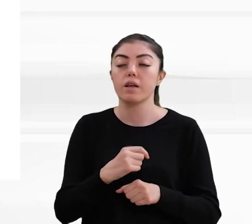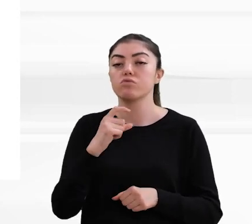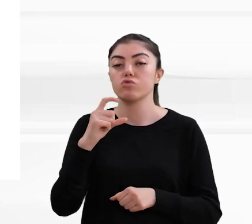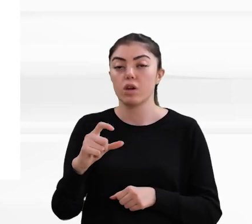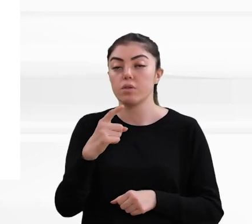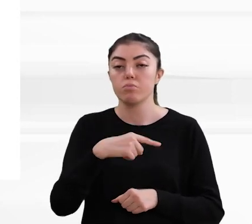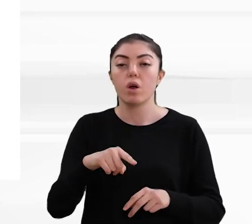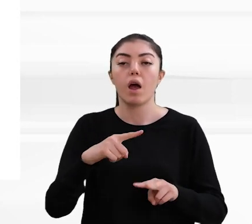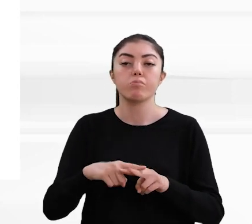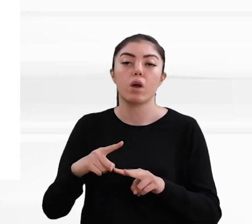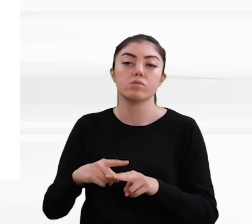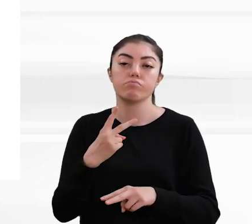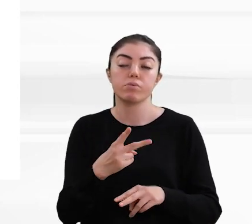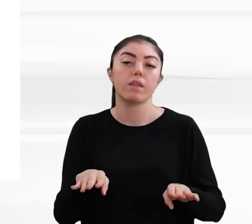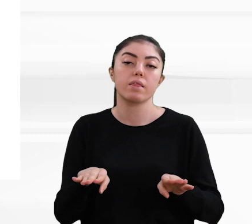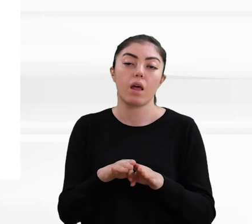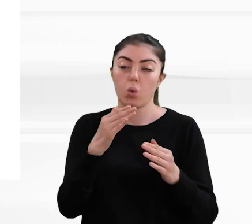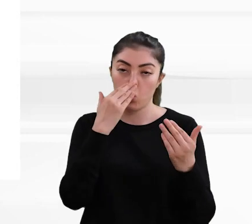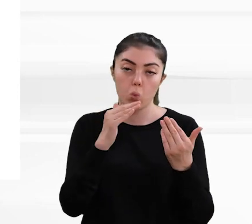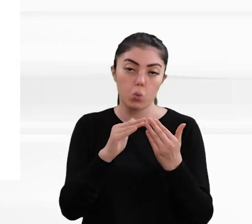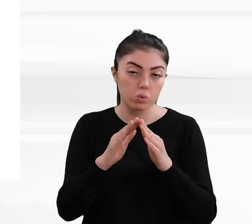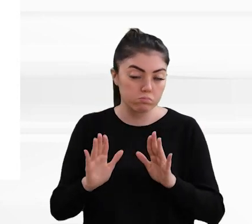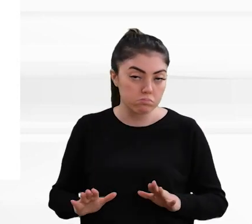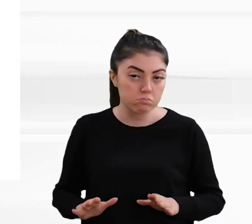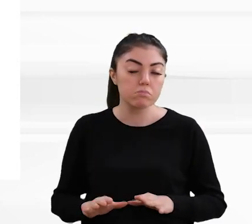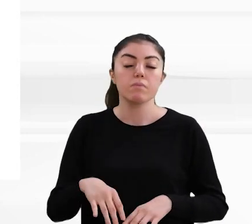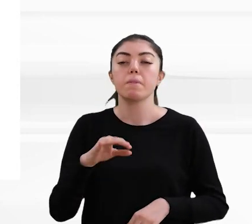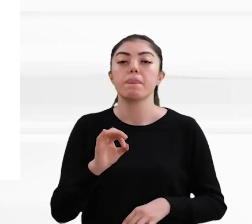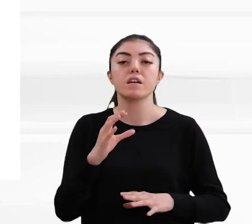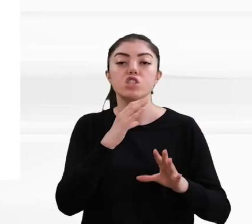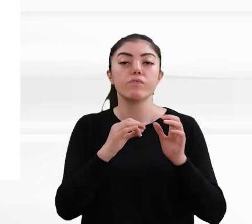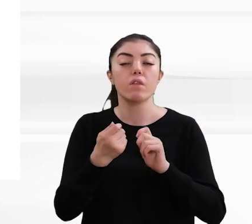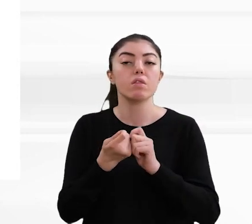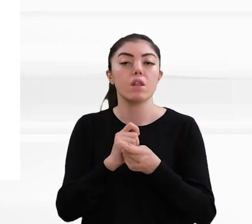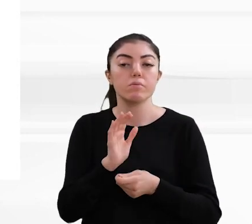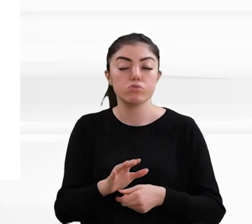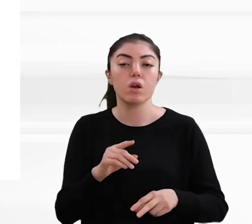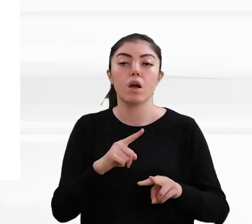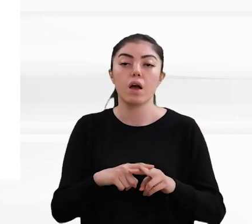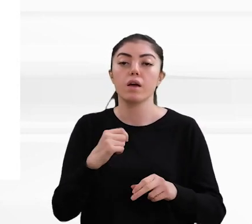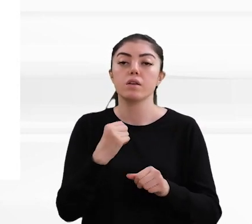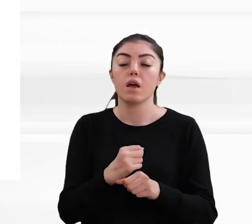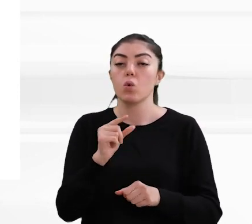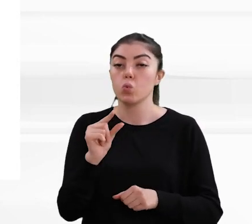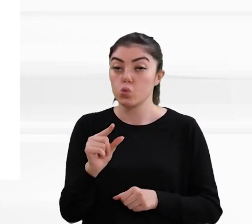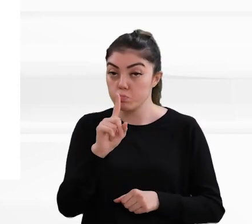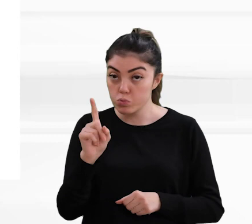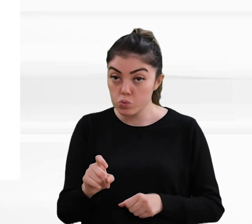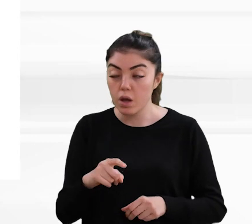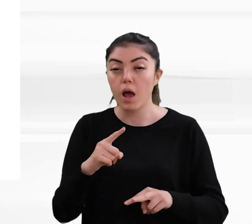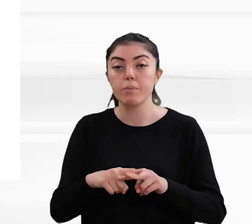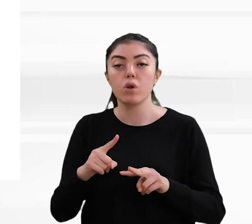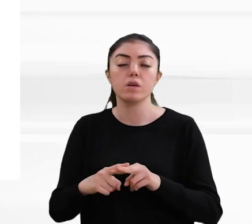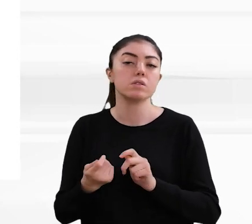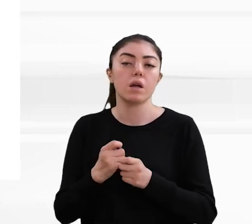gece bugün aminoasiti denk geliyor Doğrudur anne sistem şifre değişmiş Age ı o olmuş